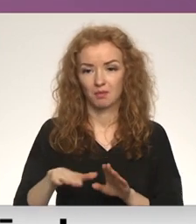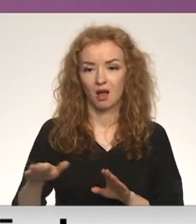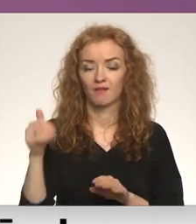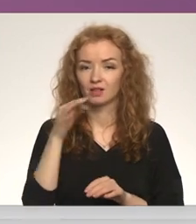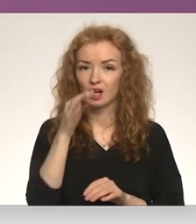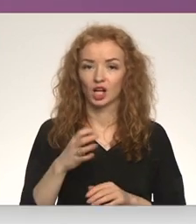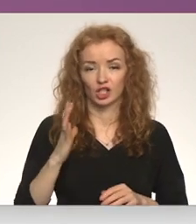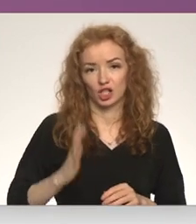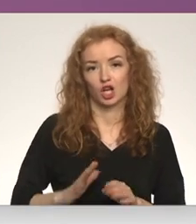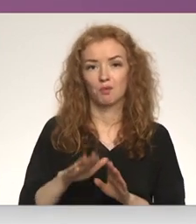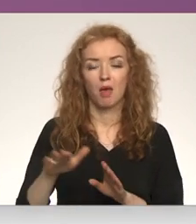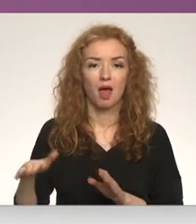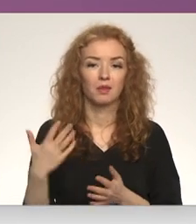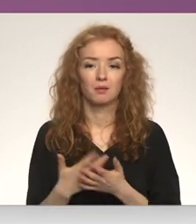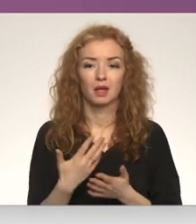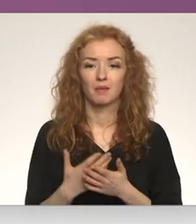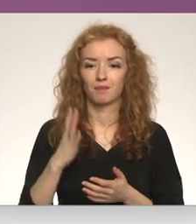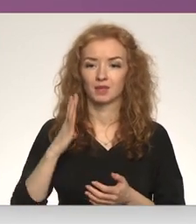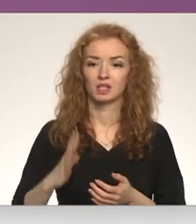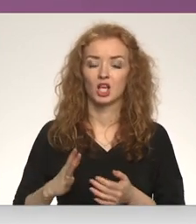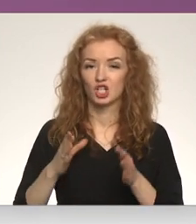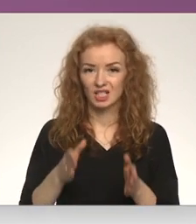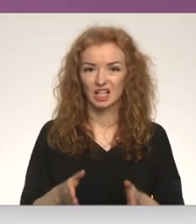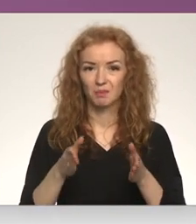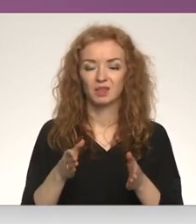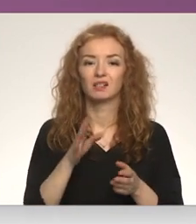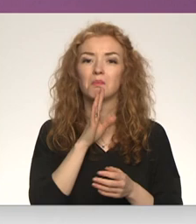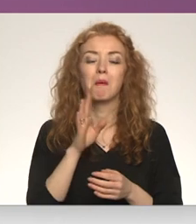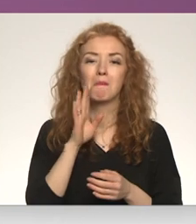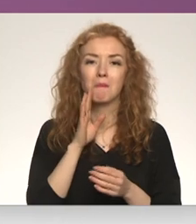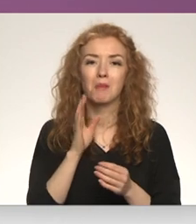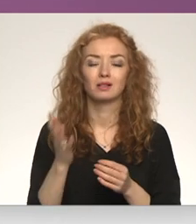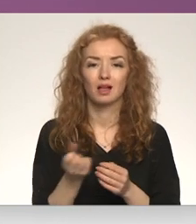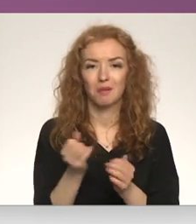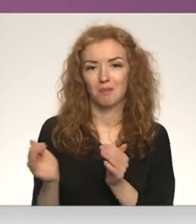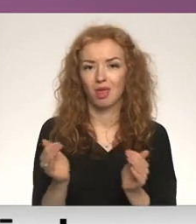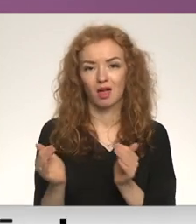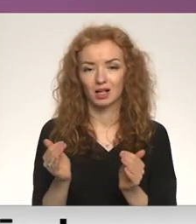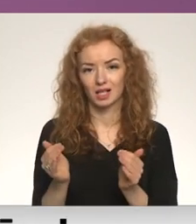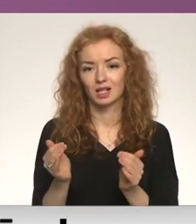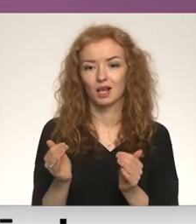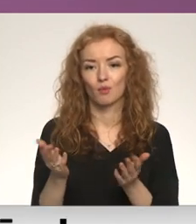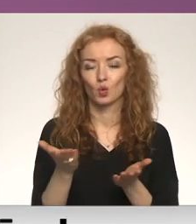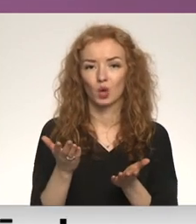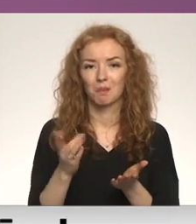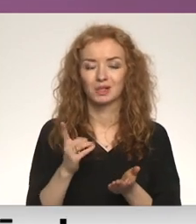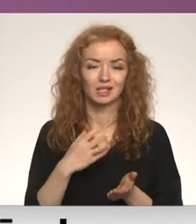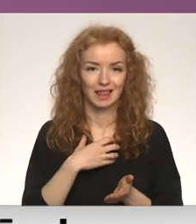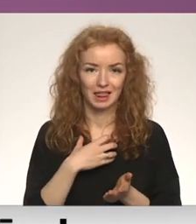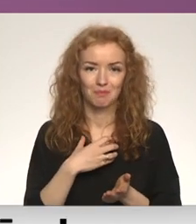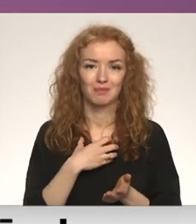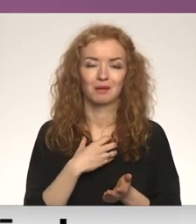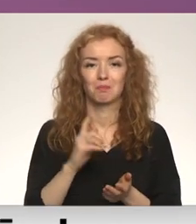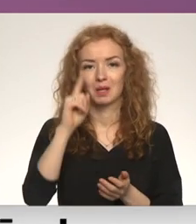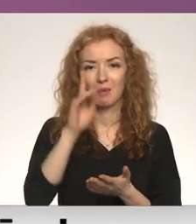bērni. Piemēram, ceš slimnīcās māmiņas ar bērniem, bērni, kuri slimo no